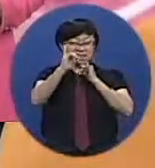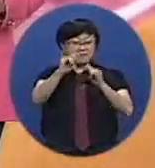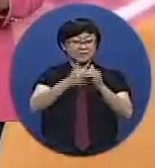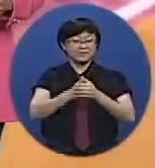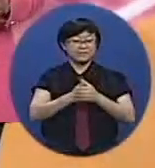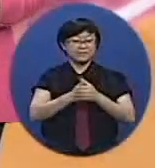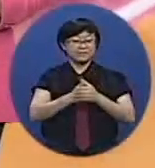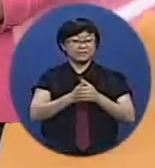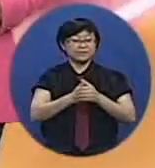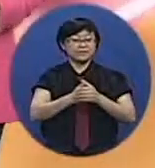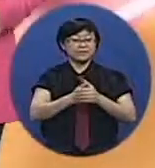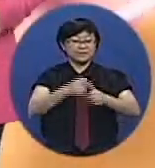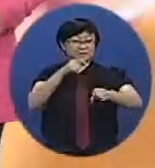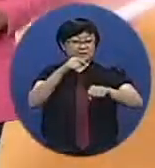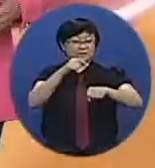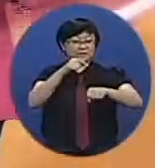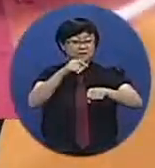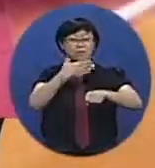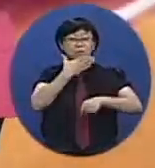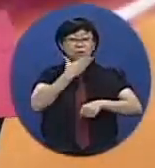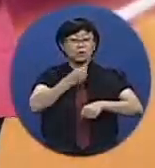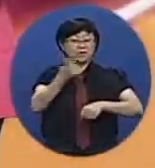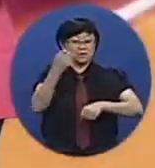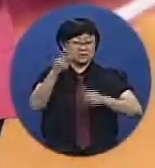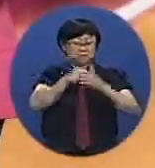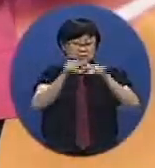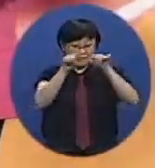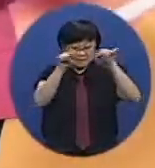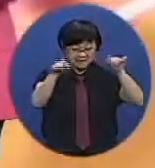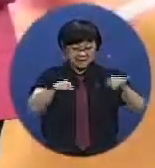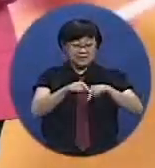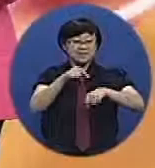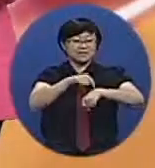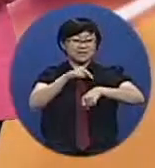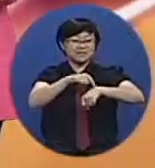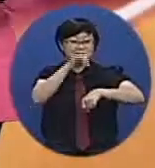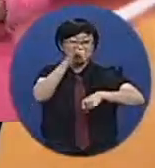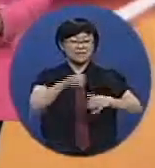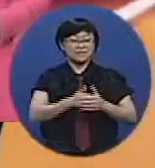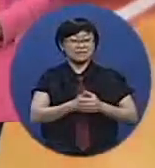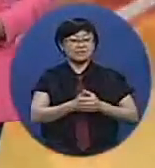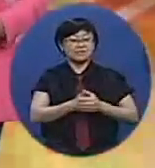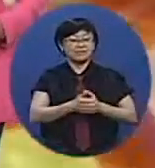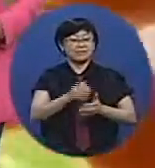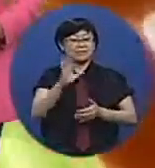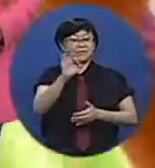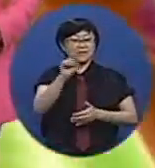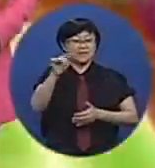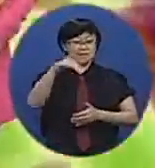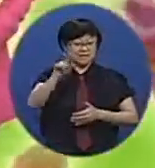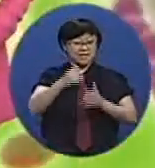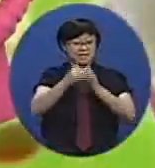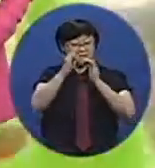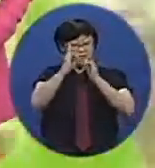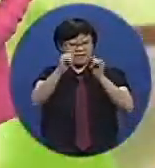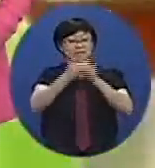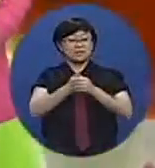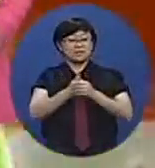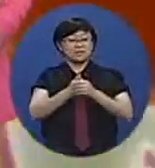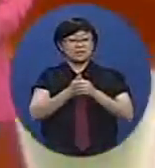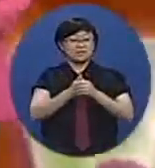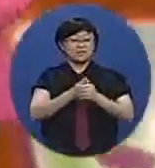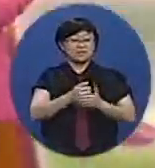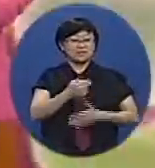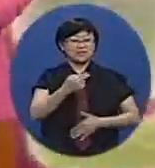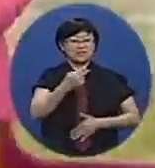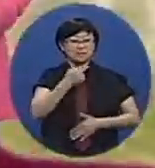테레비에서 준비한 인기상. 지금 탁상식에 보고 계시죠? 네, 인기상입니다. 그 다음 또 아차상을 준비를